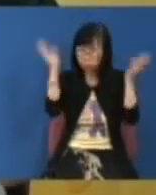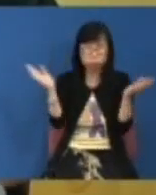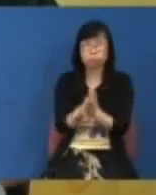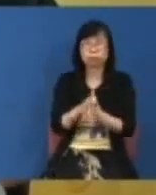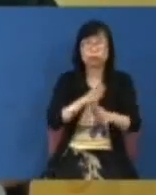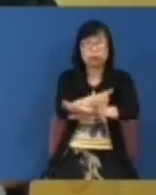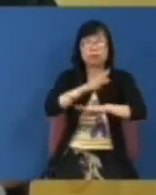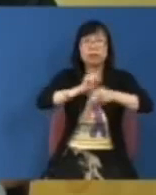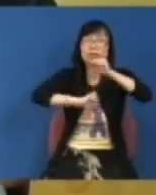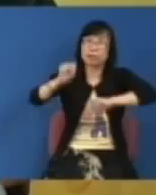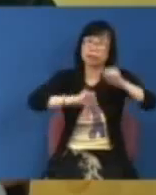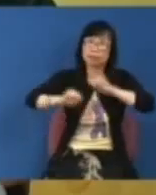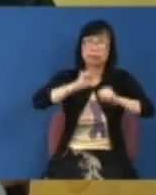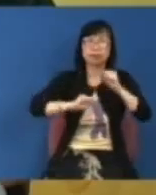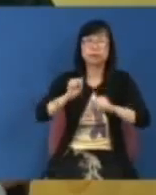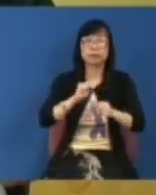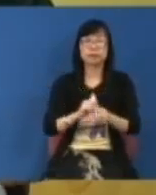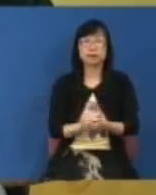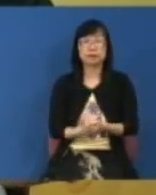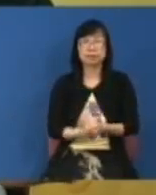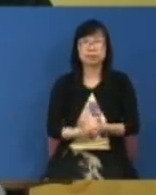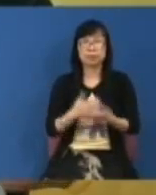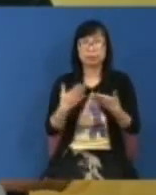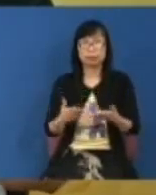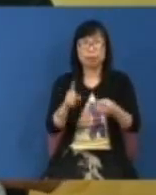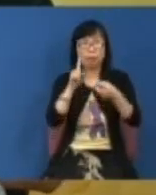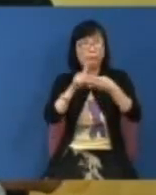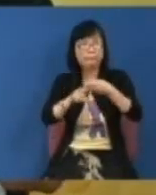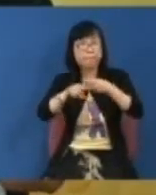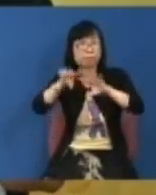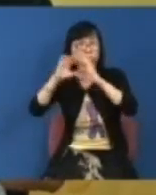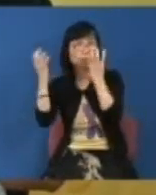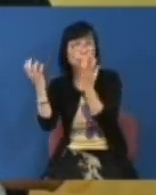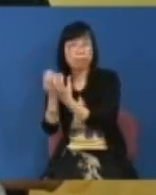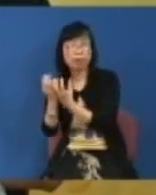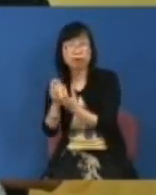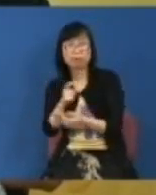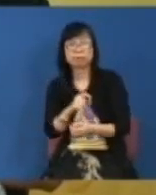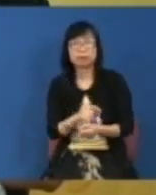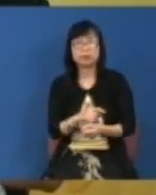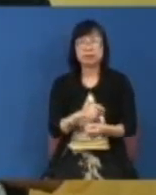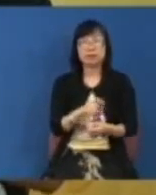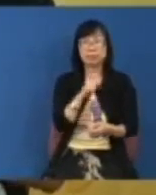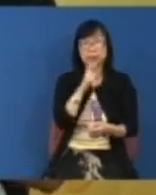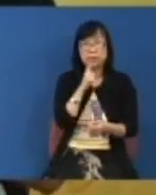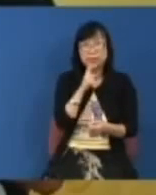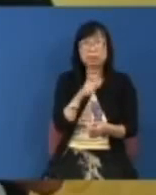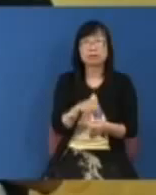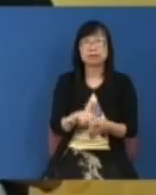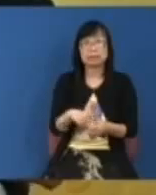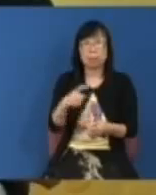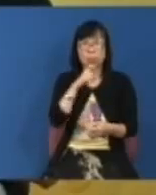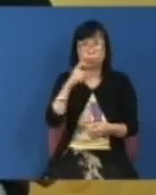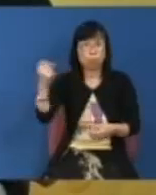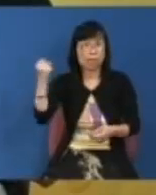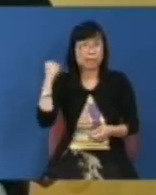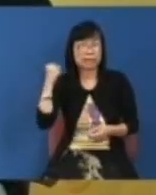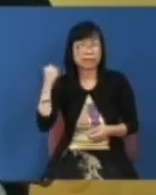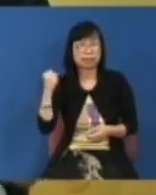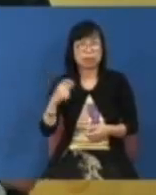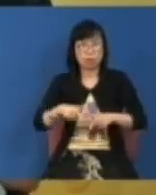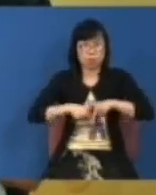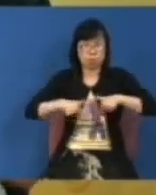唔你睇翻而家香港泛民主派裏邊有邊個其實有一個咁嘅能耐或者能力，或者甚至嗰